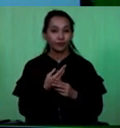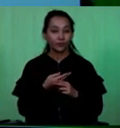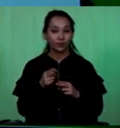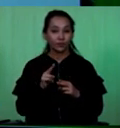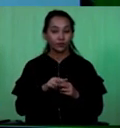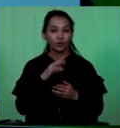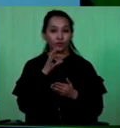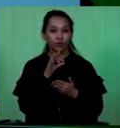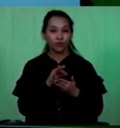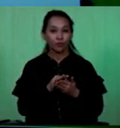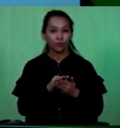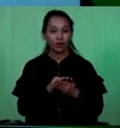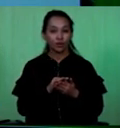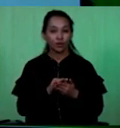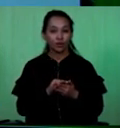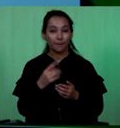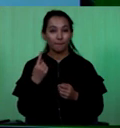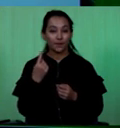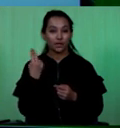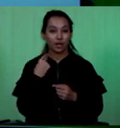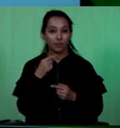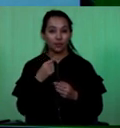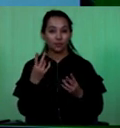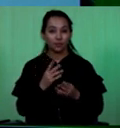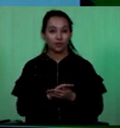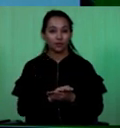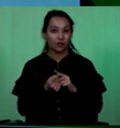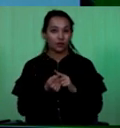ma'lum qo'shiluvchini ayirishimiz kerak. Mana endi